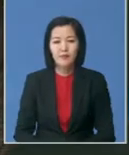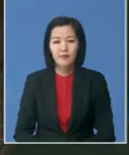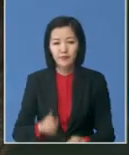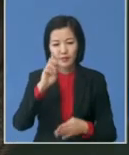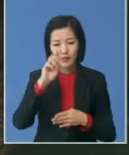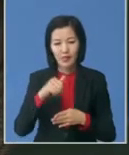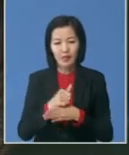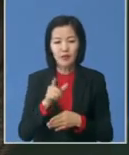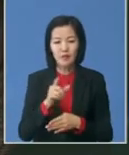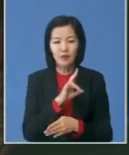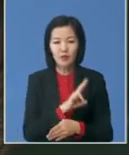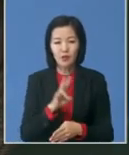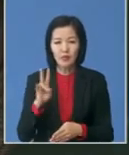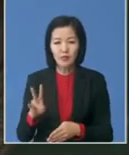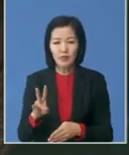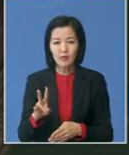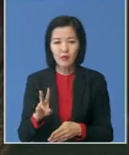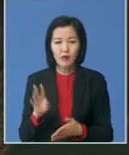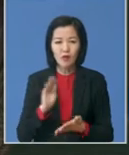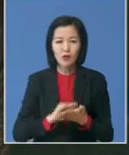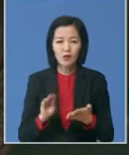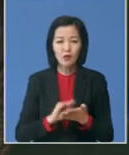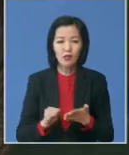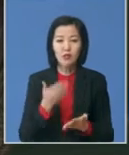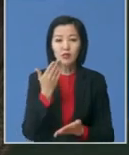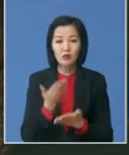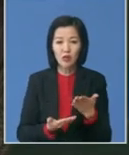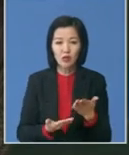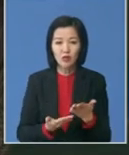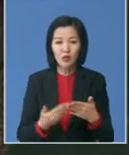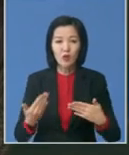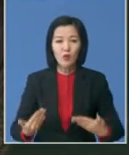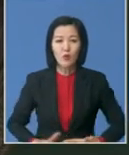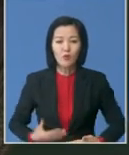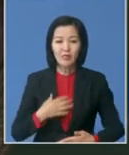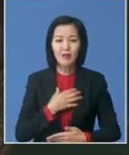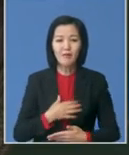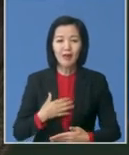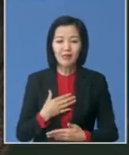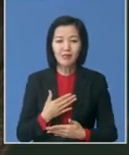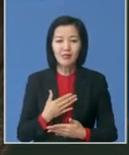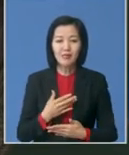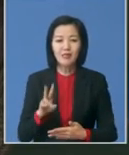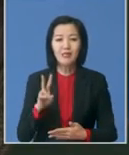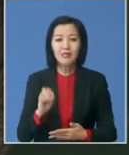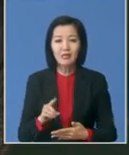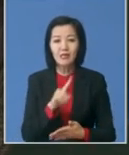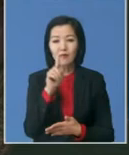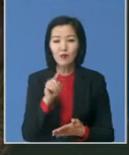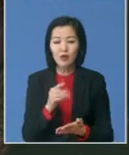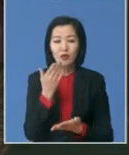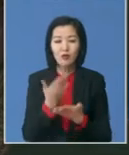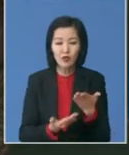Елбасыға бірінші журналистер сұрақ сұраған ғой, өмірдің маңызы неде деп. Сонда елбасымыз айтқан,